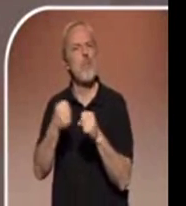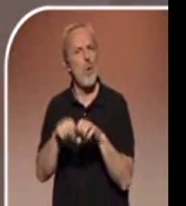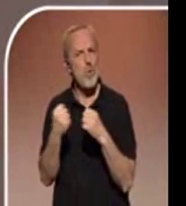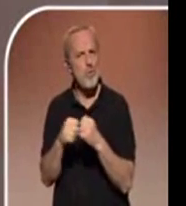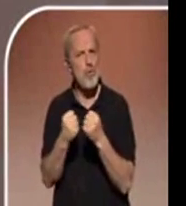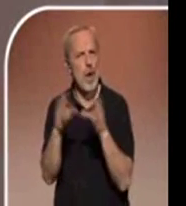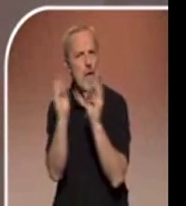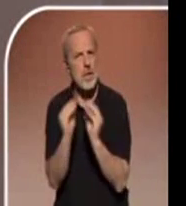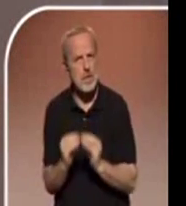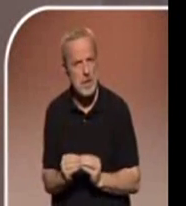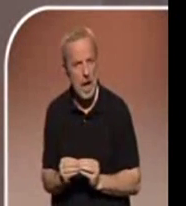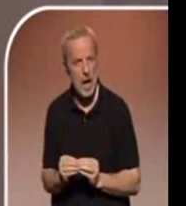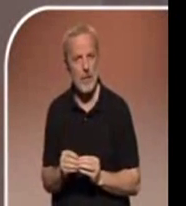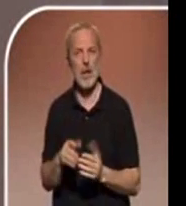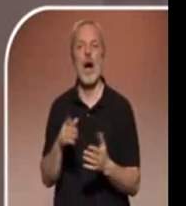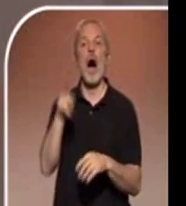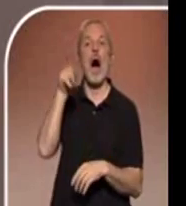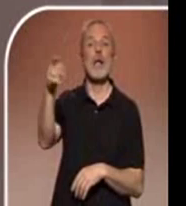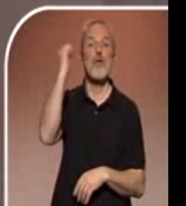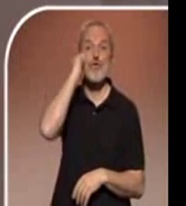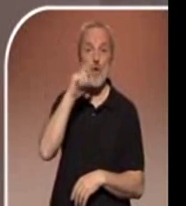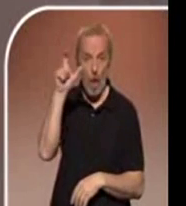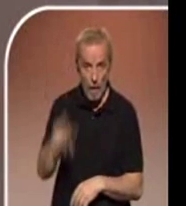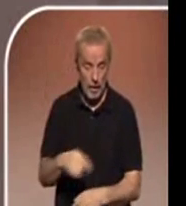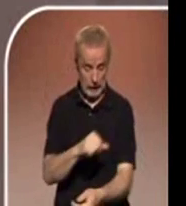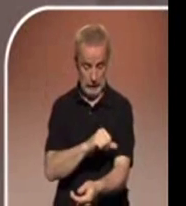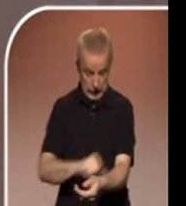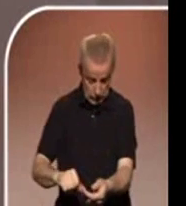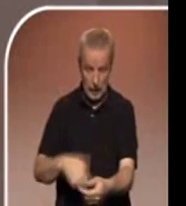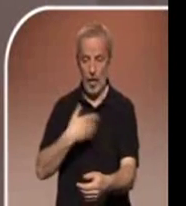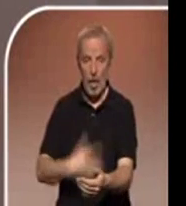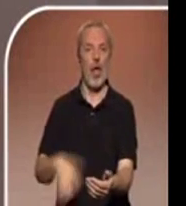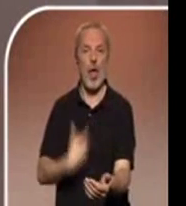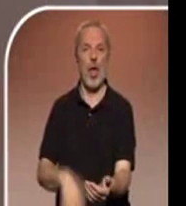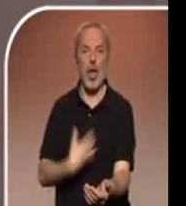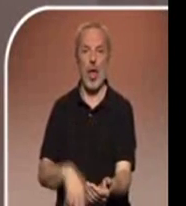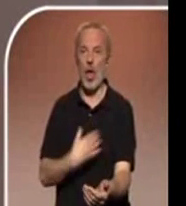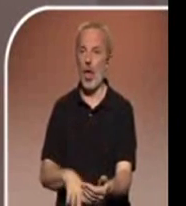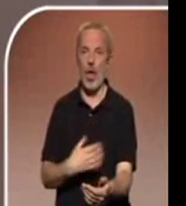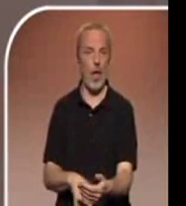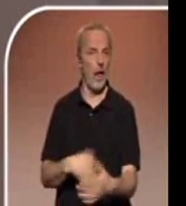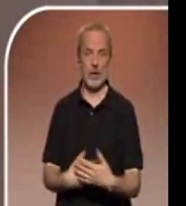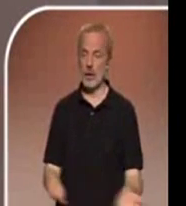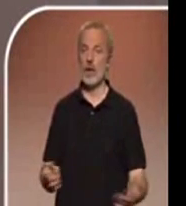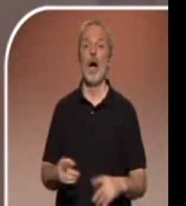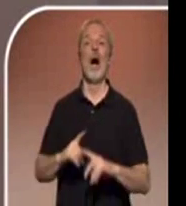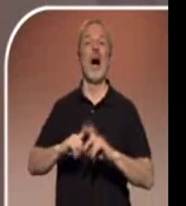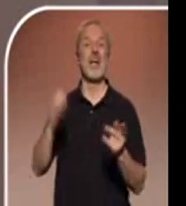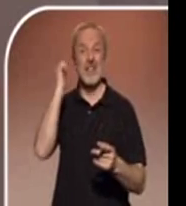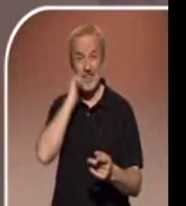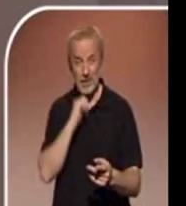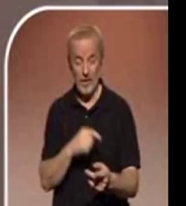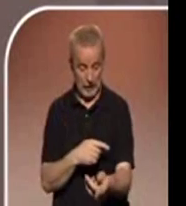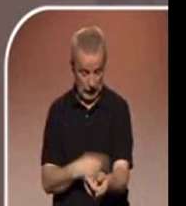ve smyslu, že ten jedinec má sklon ke krvácení, anebo tedy do té druhé polohy, že má větší riziko